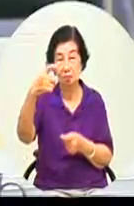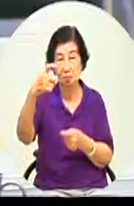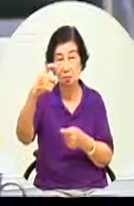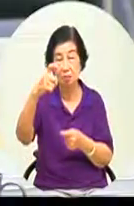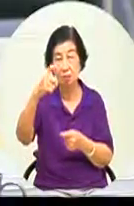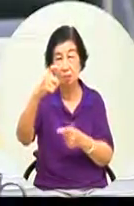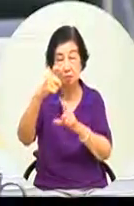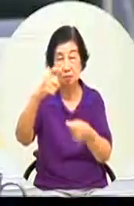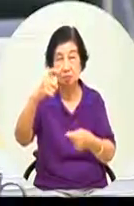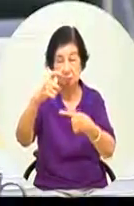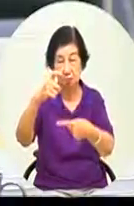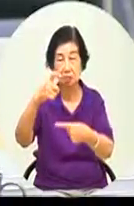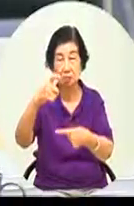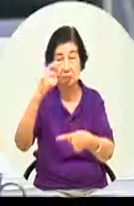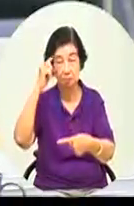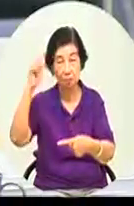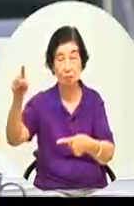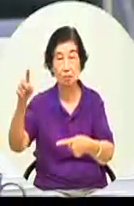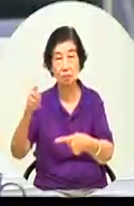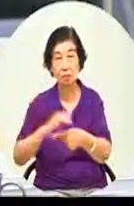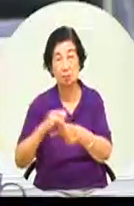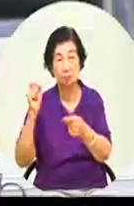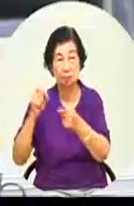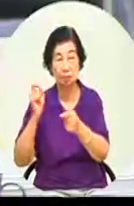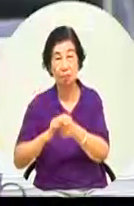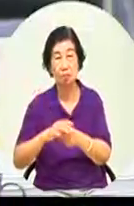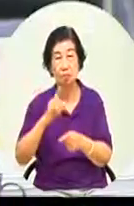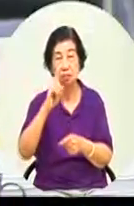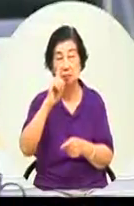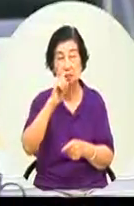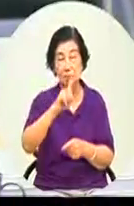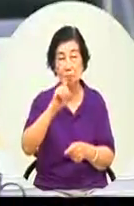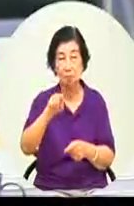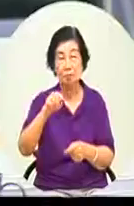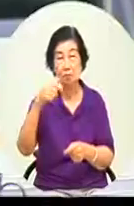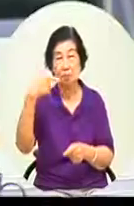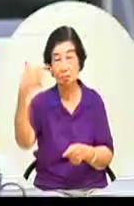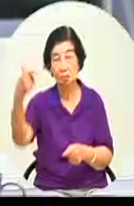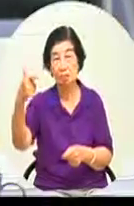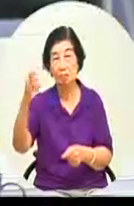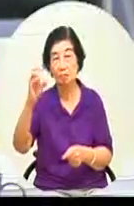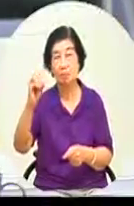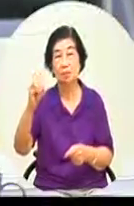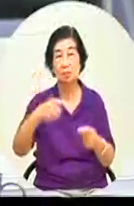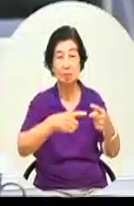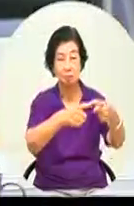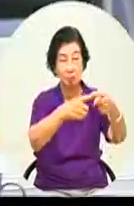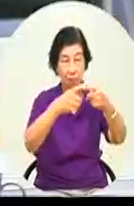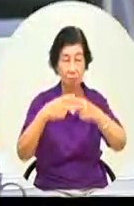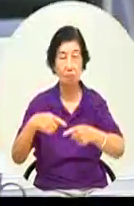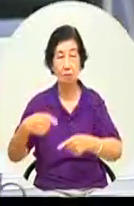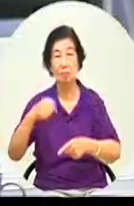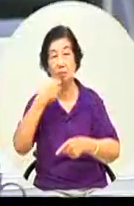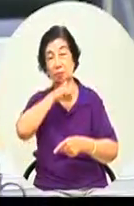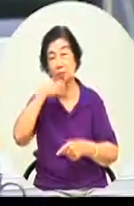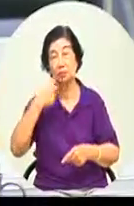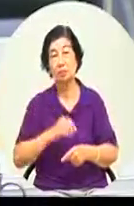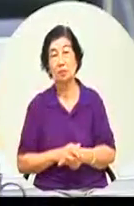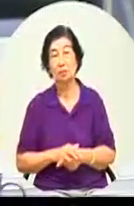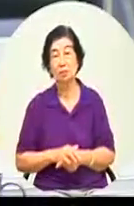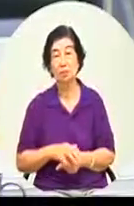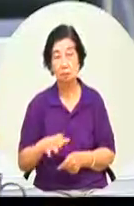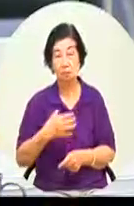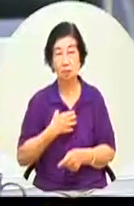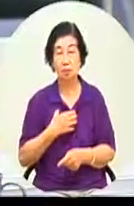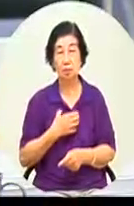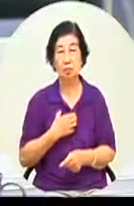天的人数就将近1.6万人，这种的跌幅是相当相当的惊人的。所以，